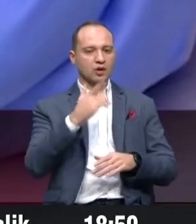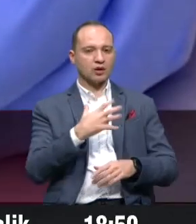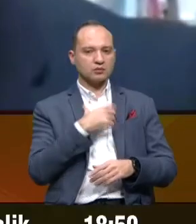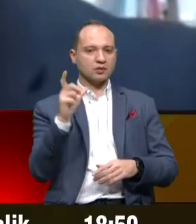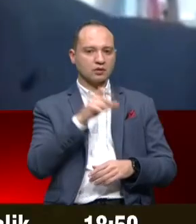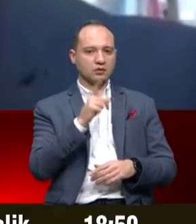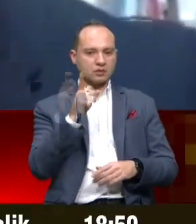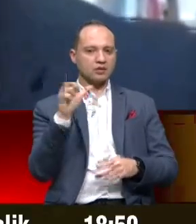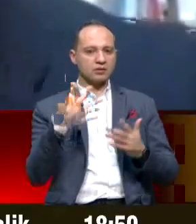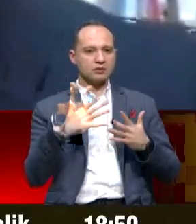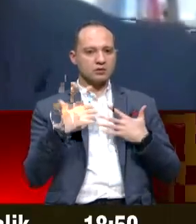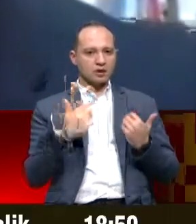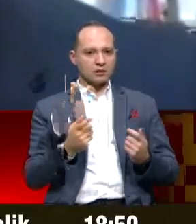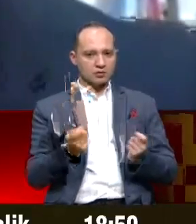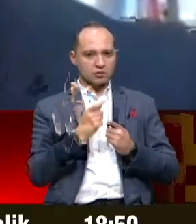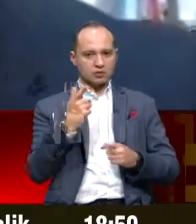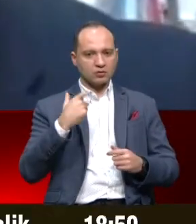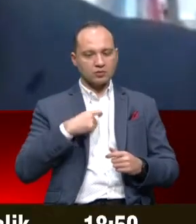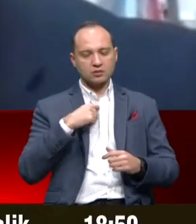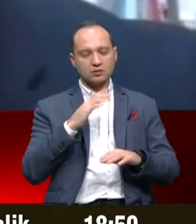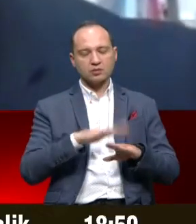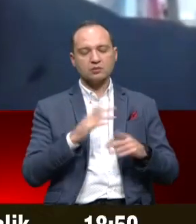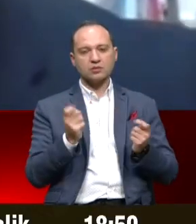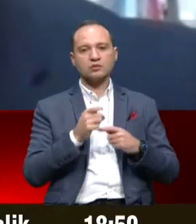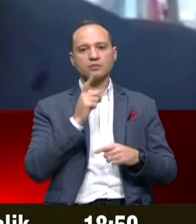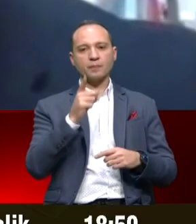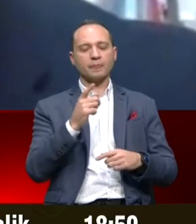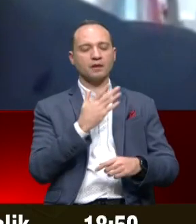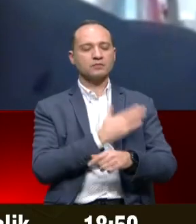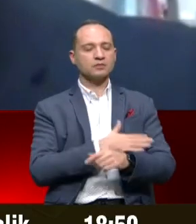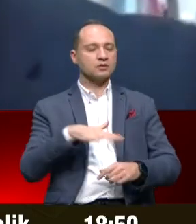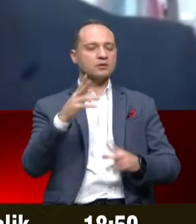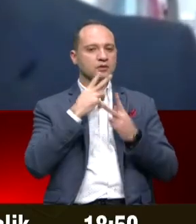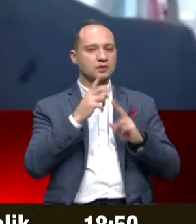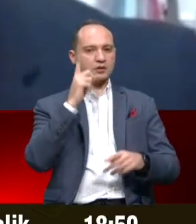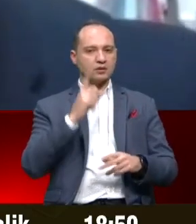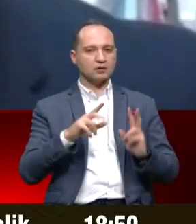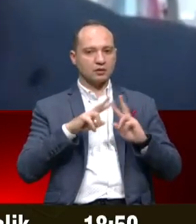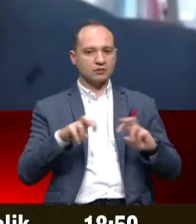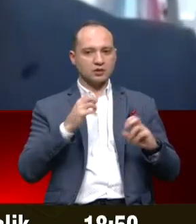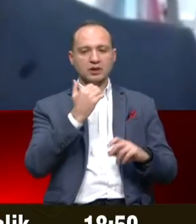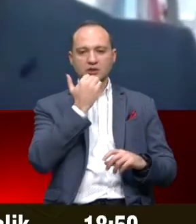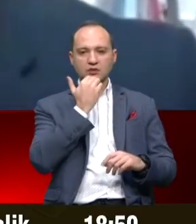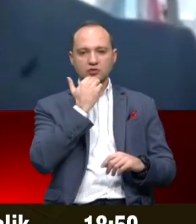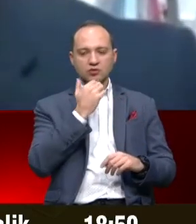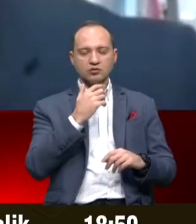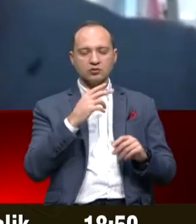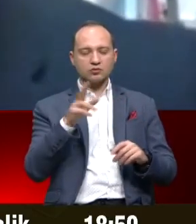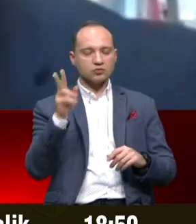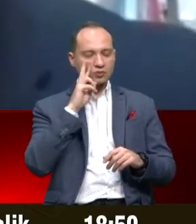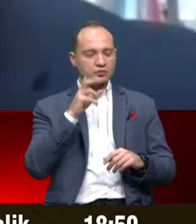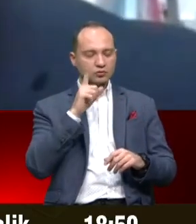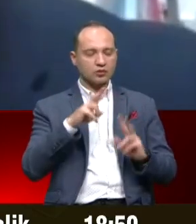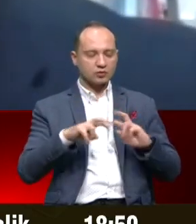haziran'ı bulacak sağlık çalışanlarında özellikle yapılan çalışmalarda ülkemizde açıklanan ilk verirlerdi geçici verilerde